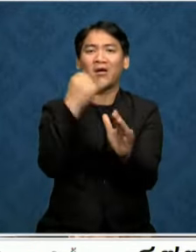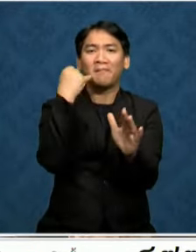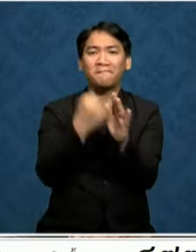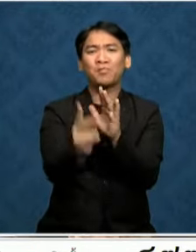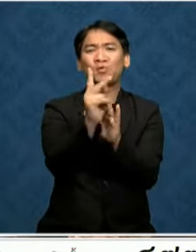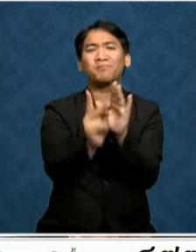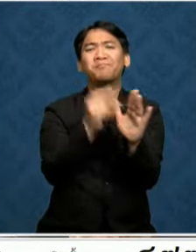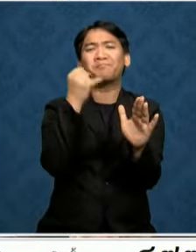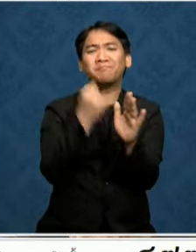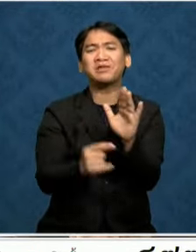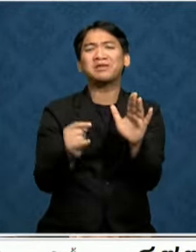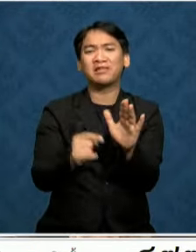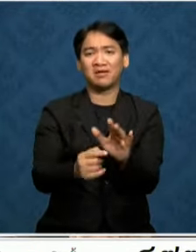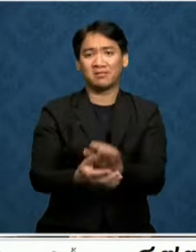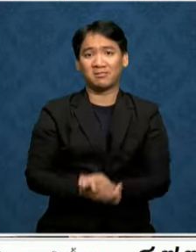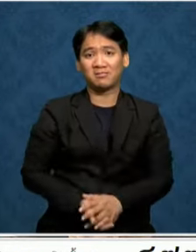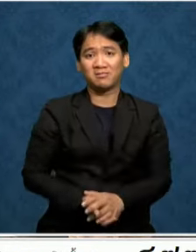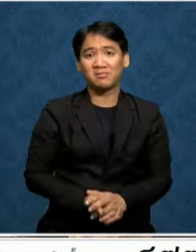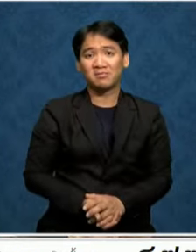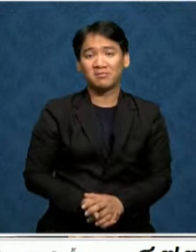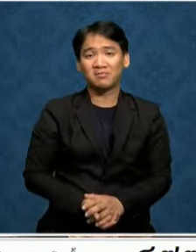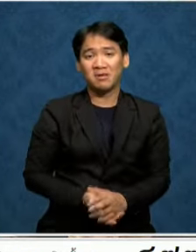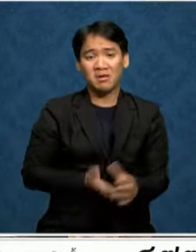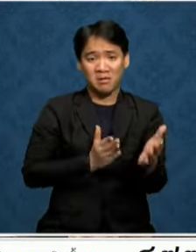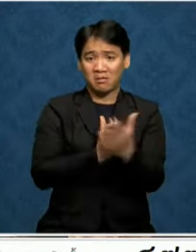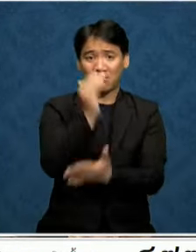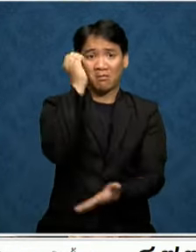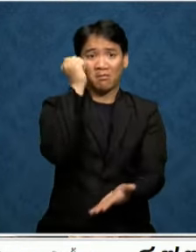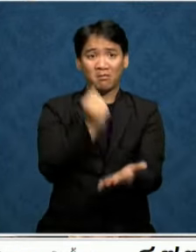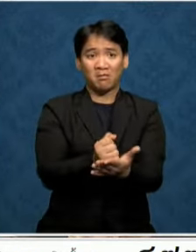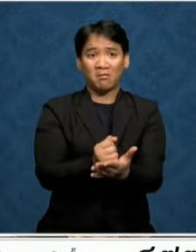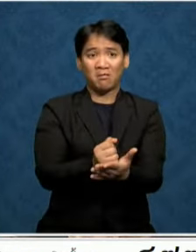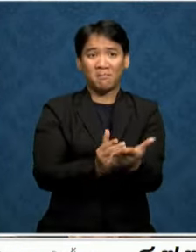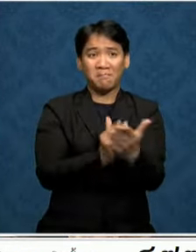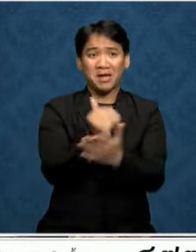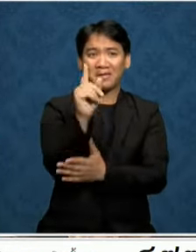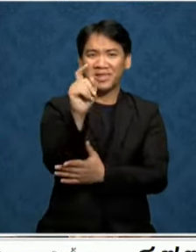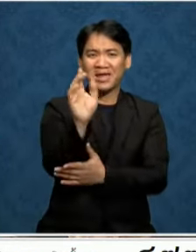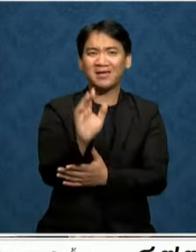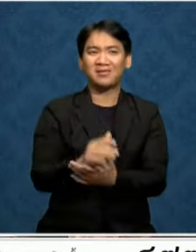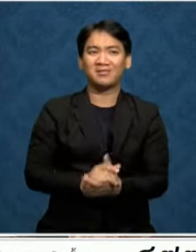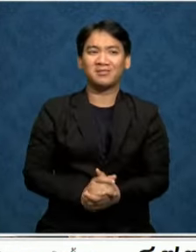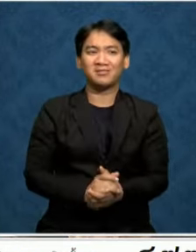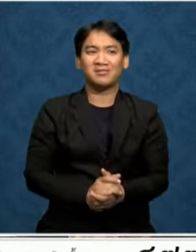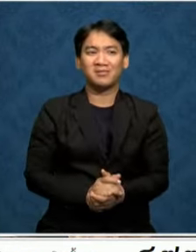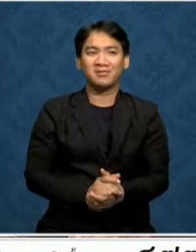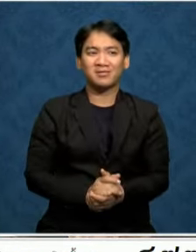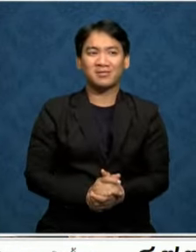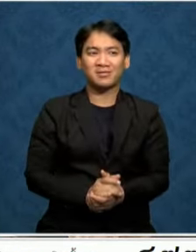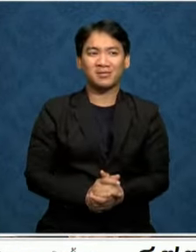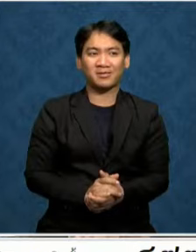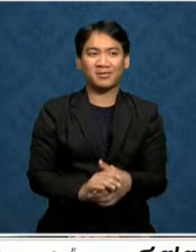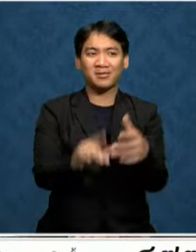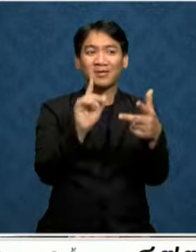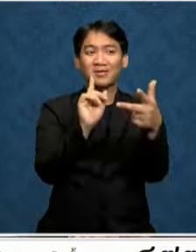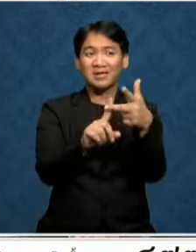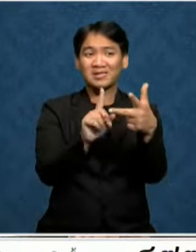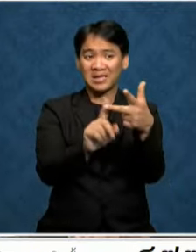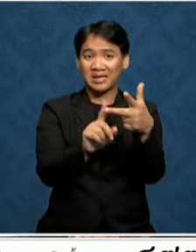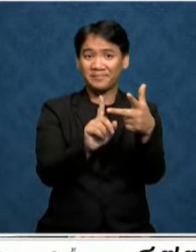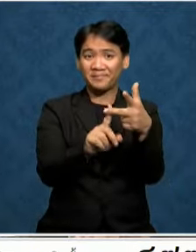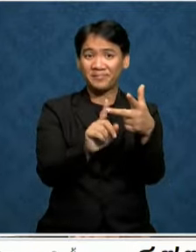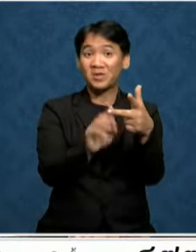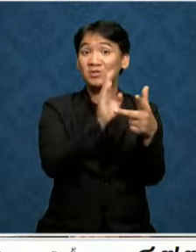งานเหล่านี้มาแก้ปัญหาที่มันเป็นอยู่แล้วที่เราปฏิเสธไม่ได้นี้นั่นเองนะครับสามครับบอกว่าถ้าปลดล็อกม